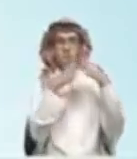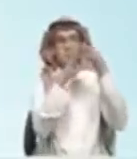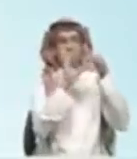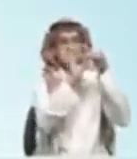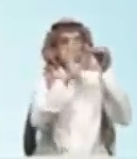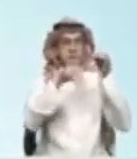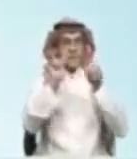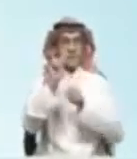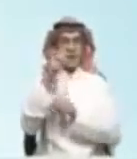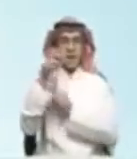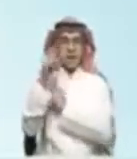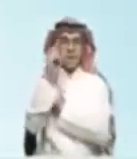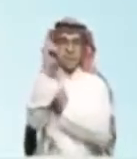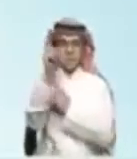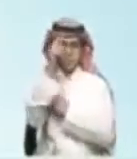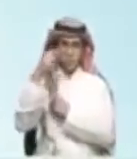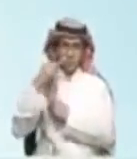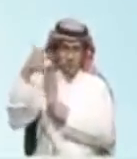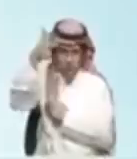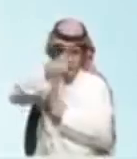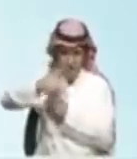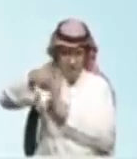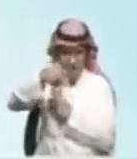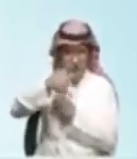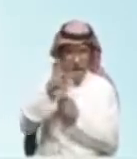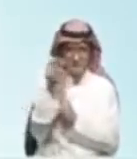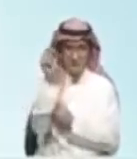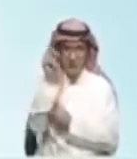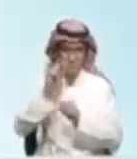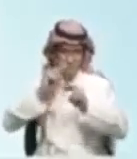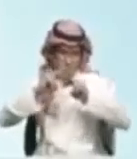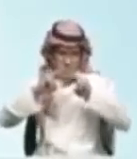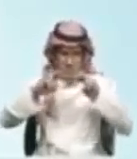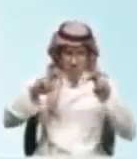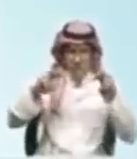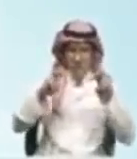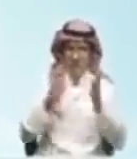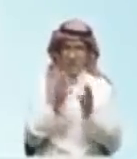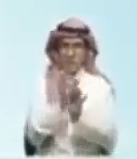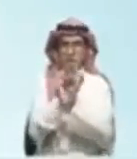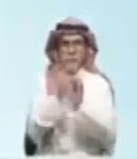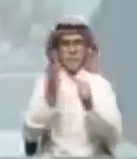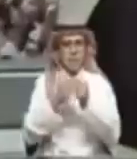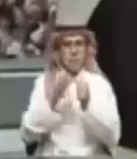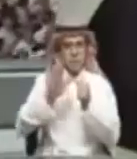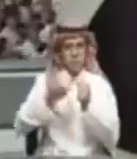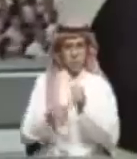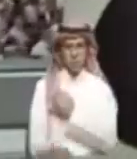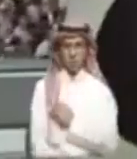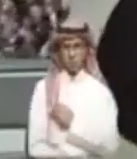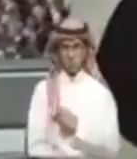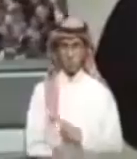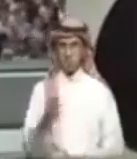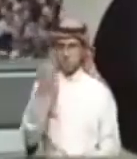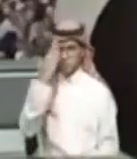عدد من الناقلين الجويين للتعريف أيضا بالخدمات الموجودة داخل المسجد الحرام والتي بإمكان الحجاج والزوار الاستفادة منها. نعم،